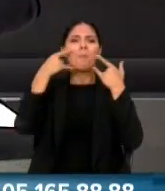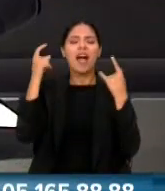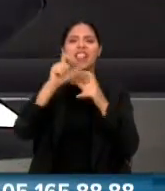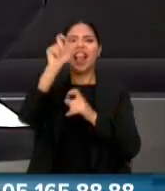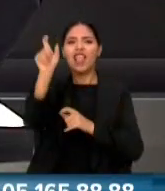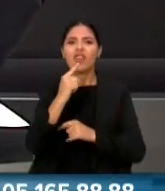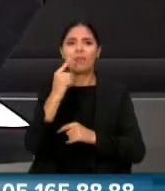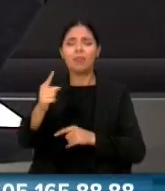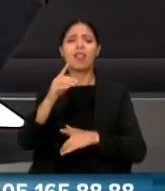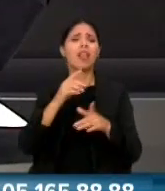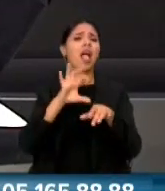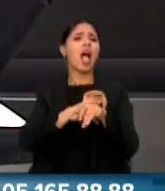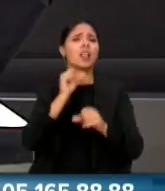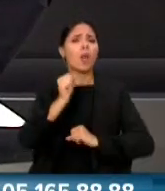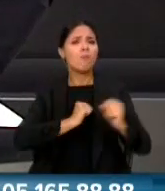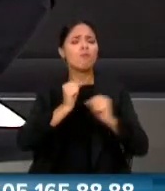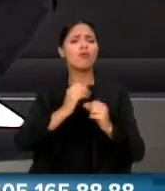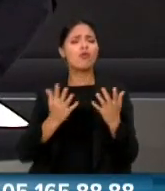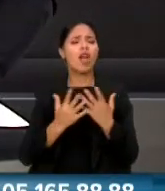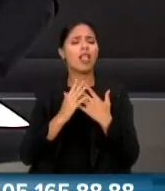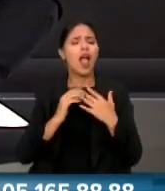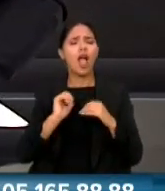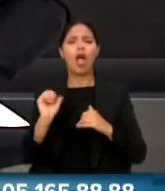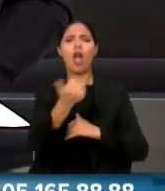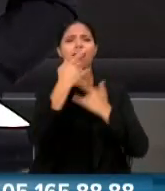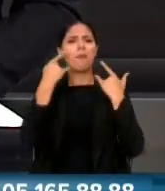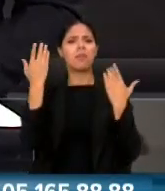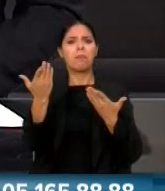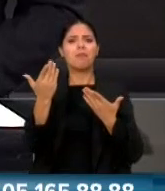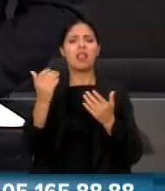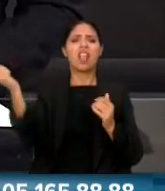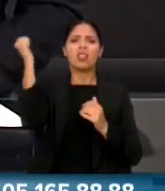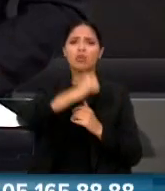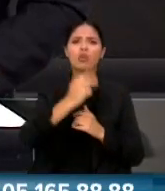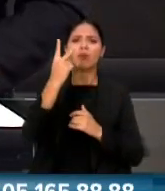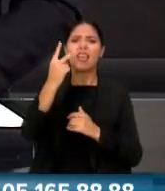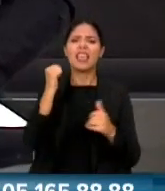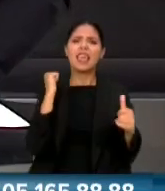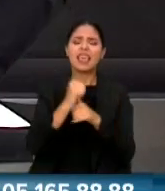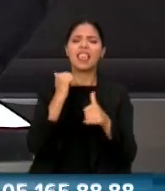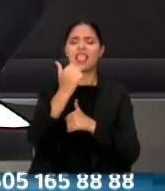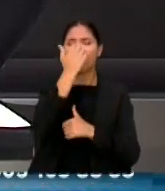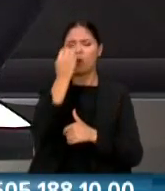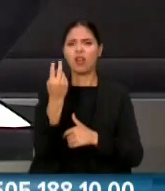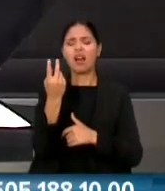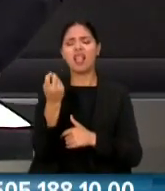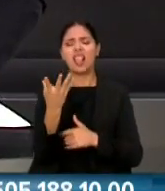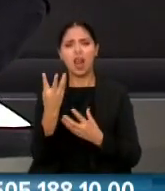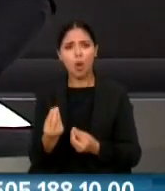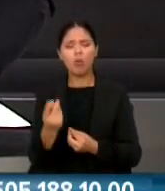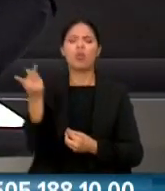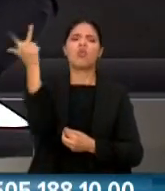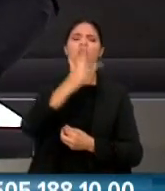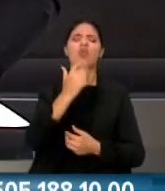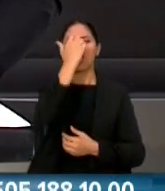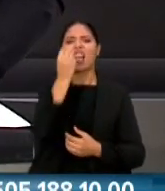dediler. Hastalıkla mücadele en önemli silahlarından biriydi maskesi ama düşman iki kez yenilmesine rağmen peşini bırakmadı. Üçüncü kez buldu